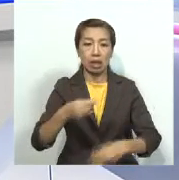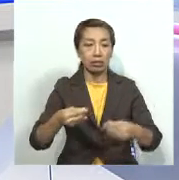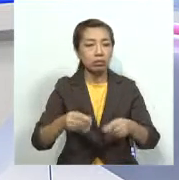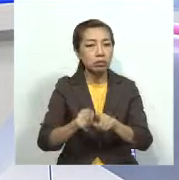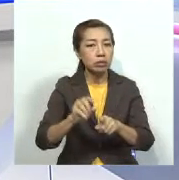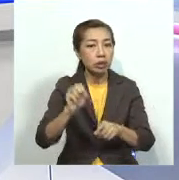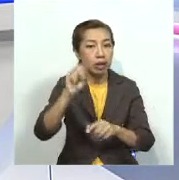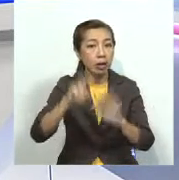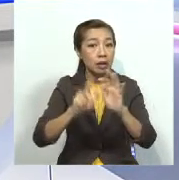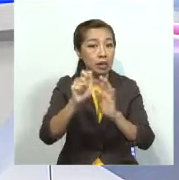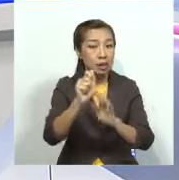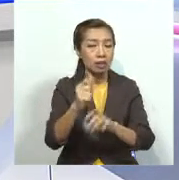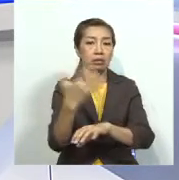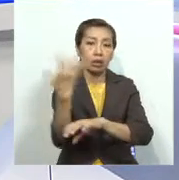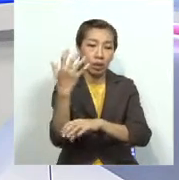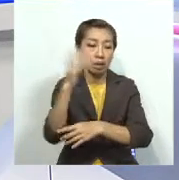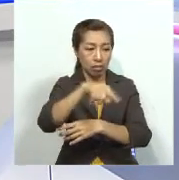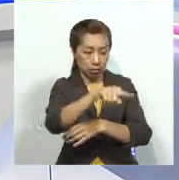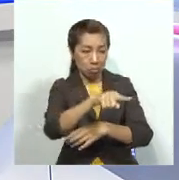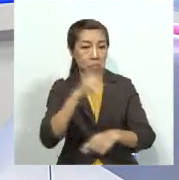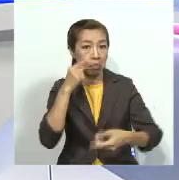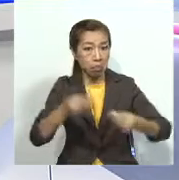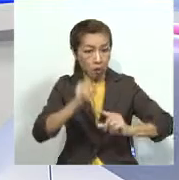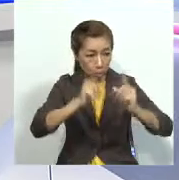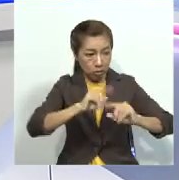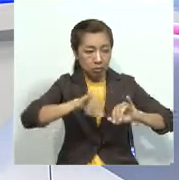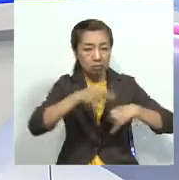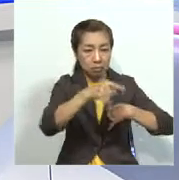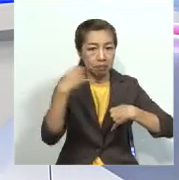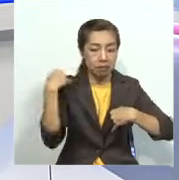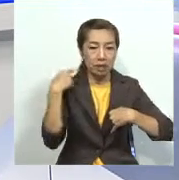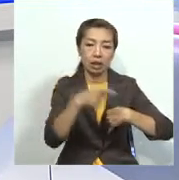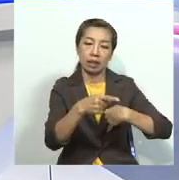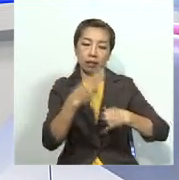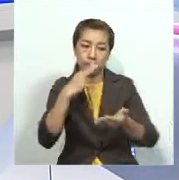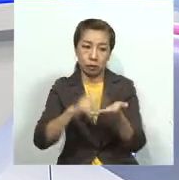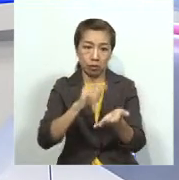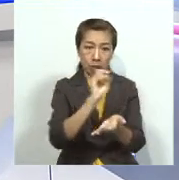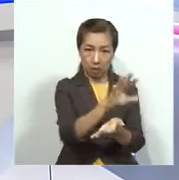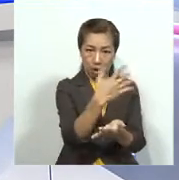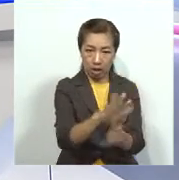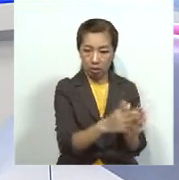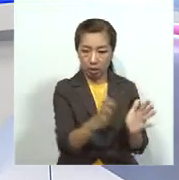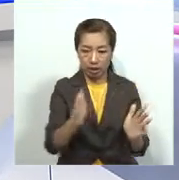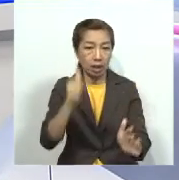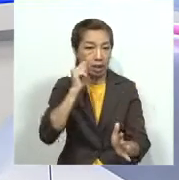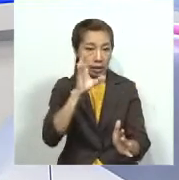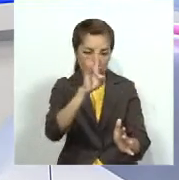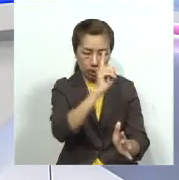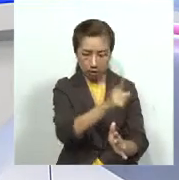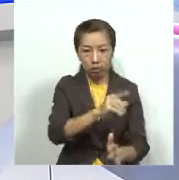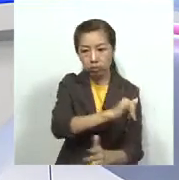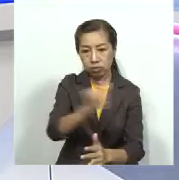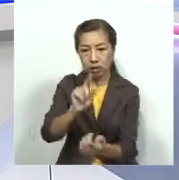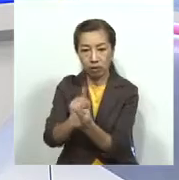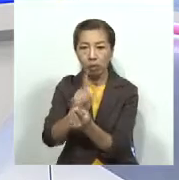งหลักฐานแก้ข้อกล่าวหาภายใน7วันนับตั้งแต่ได้รับหนังสือแจ้งข้อกล่าวหาเดี๋ยวพาคุณผู้ชมไปฟังคำชี้แจงการแจ้ง